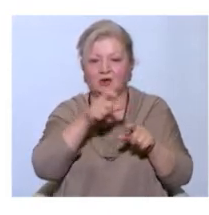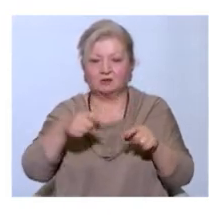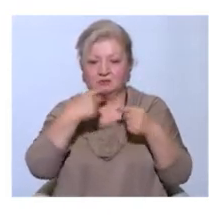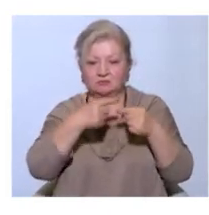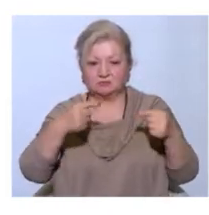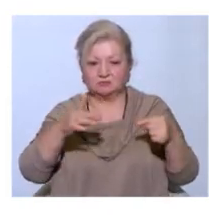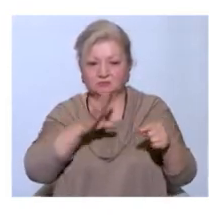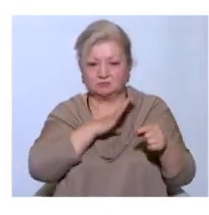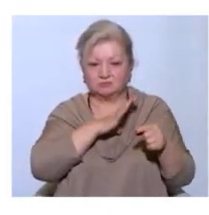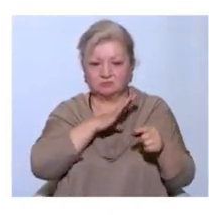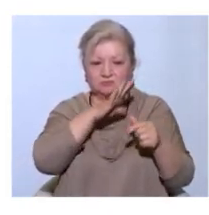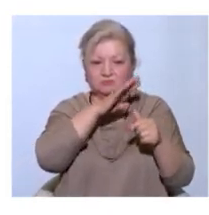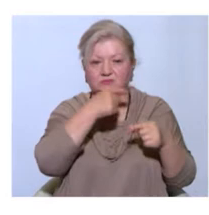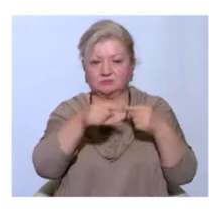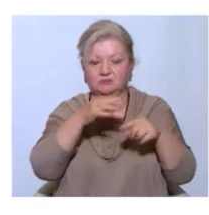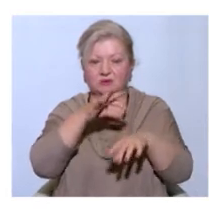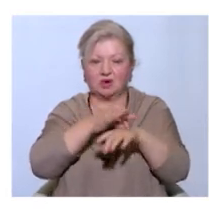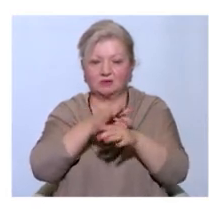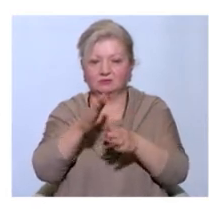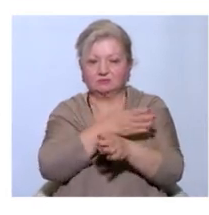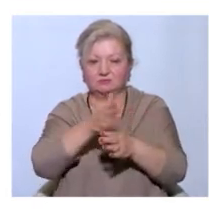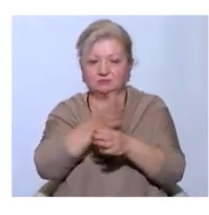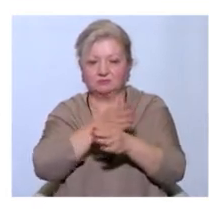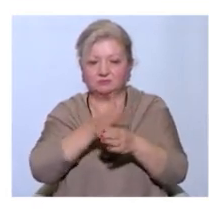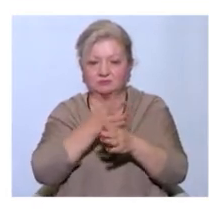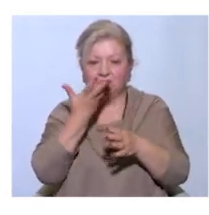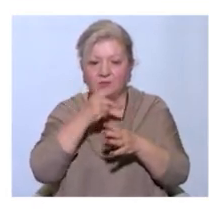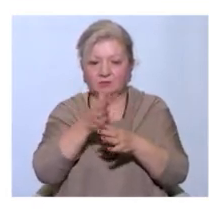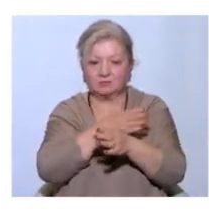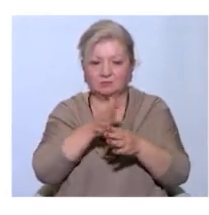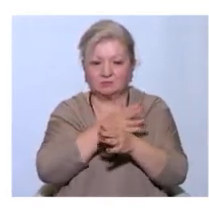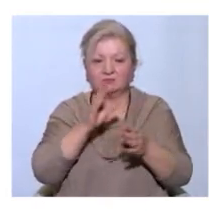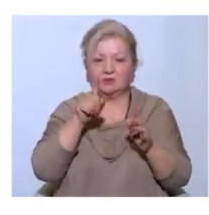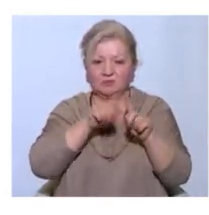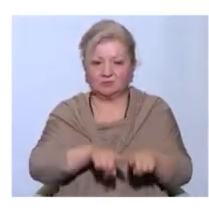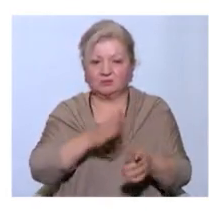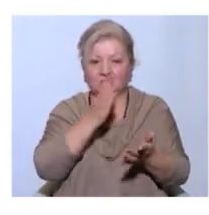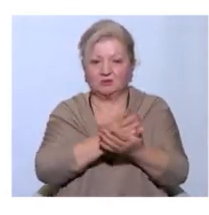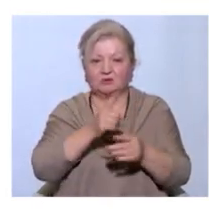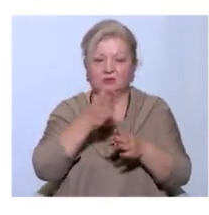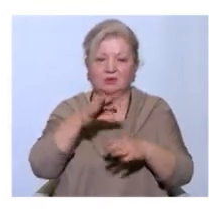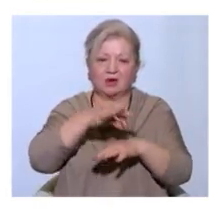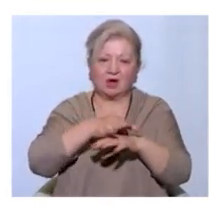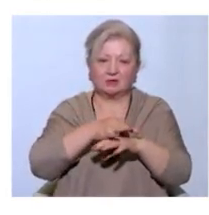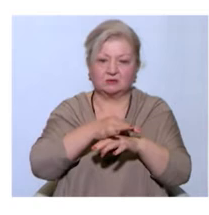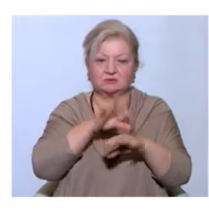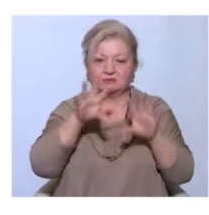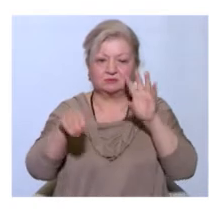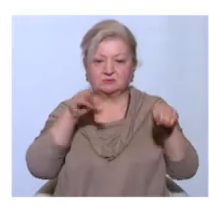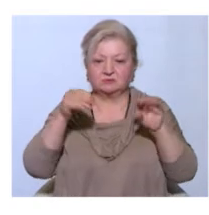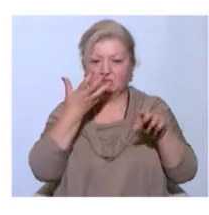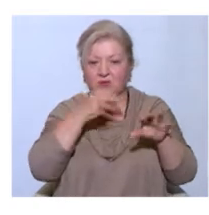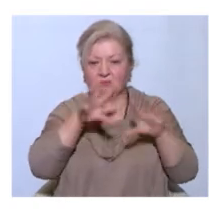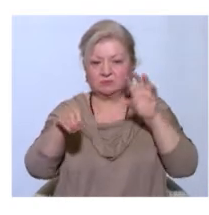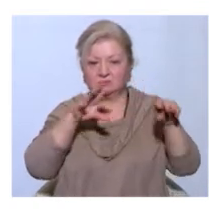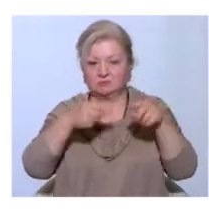ხდება მოსახლეობის გადანაწილება კანისფერის მიხედვით, შესაბამისად იქმნება დასახლებები, სადაც კანისფერის მიხედვით ასახლებენ